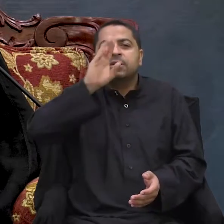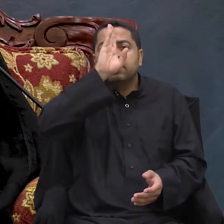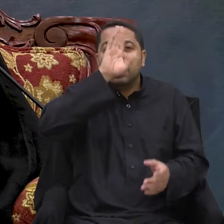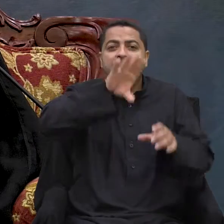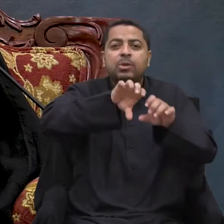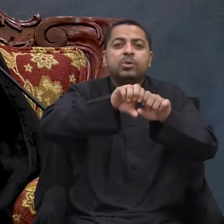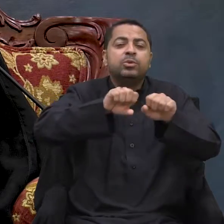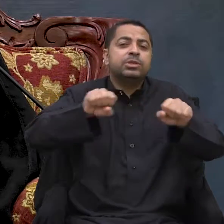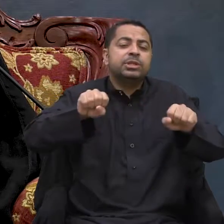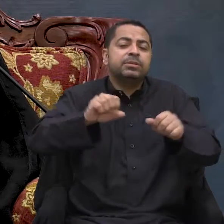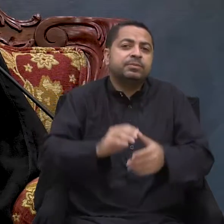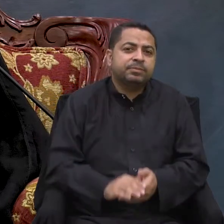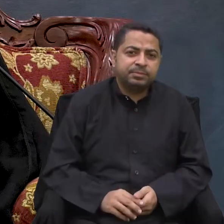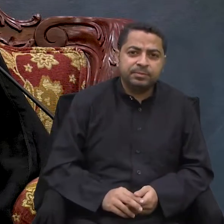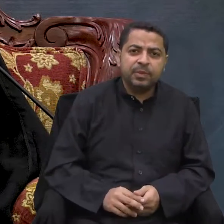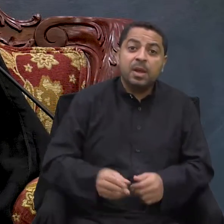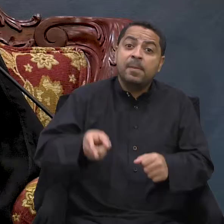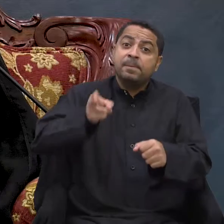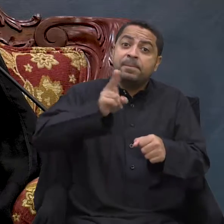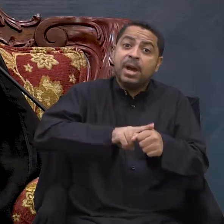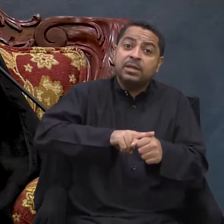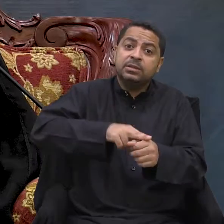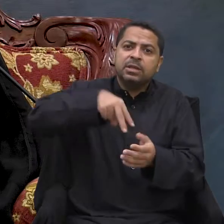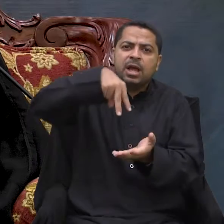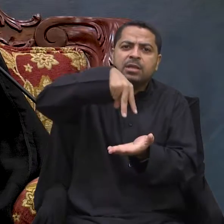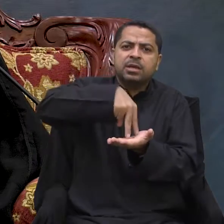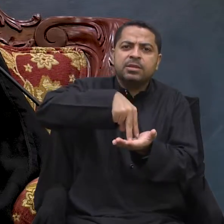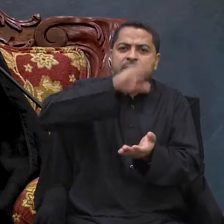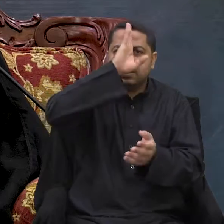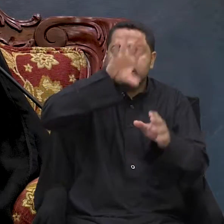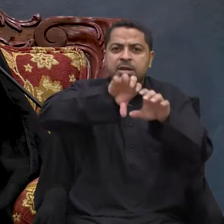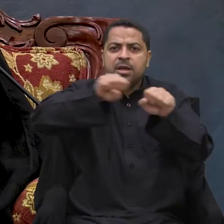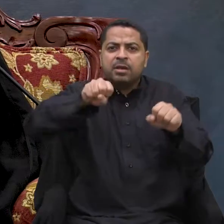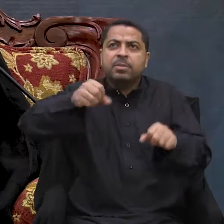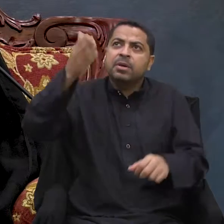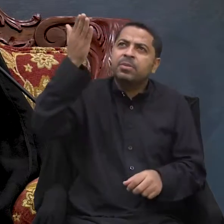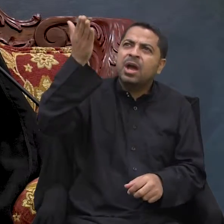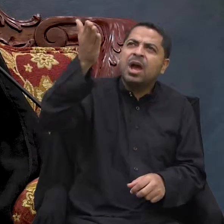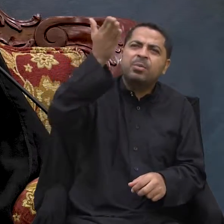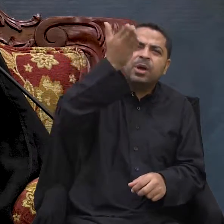إلا أن وعظه بموقفه وبشهادته